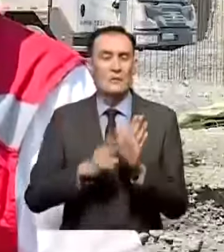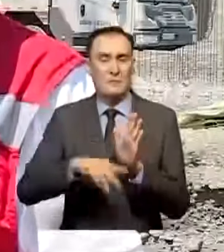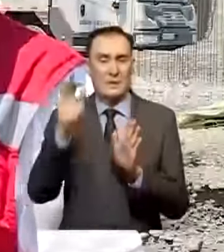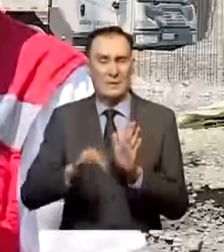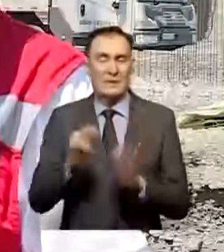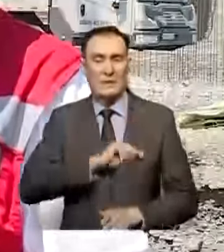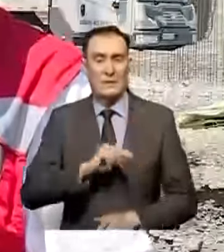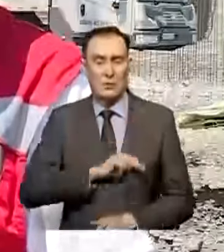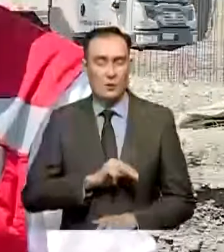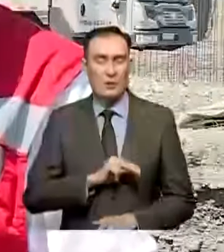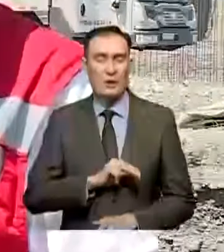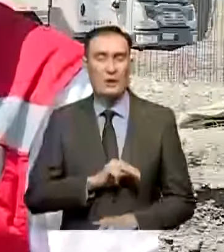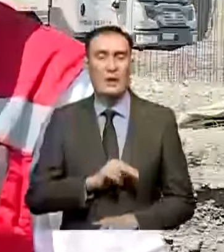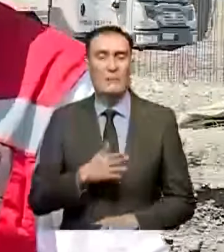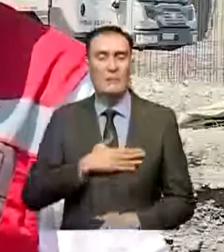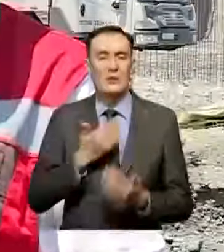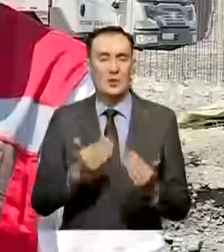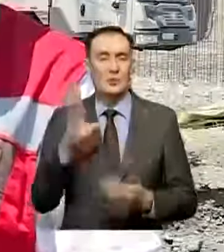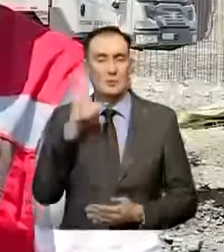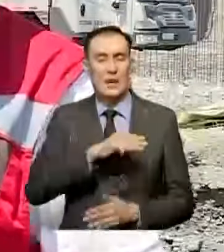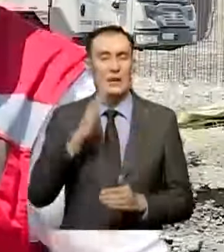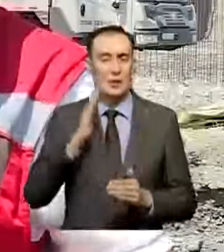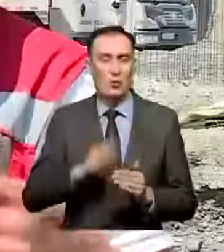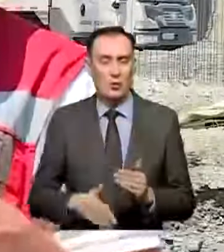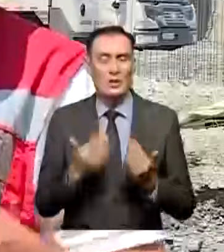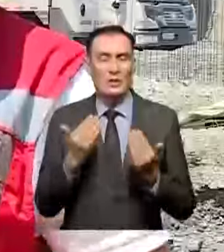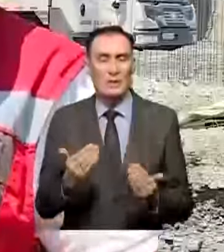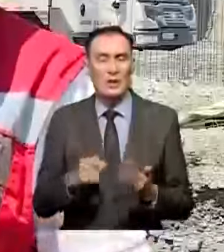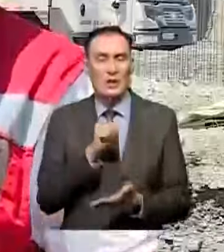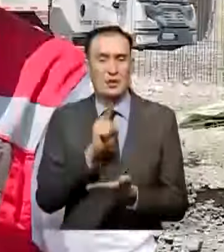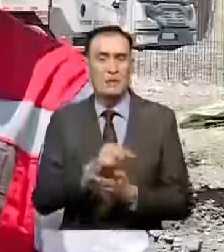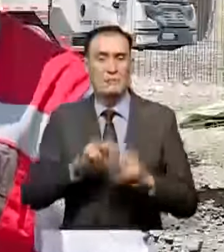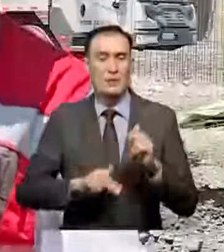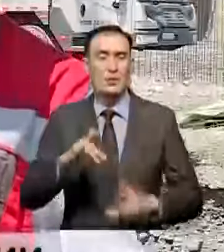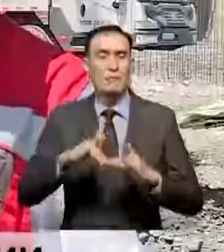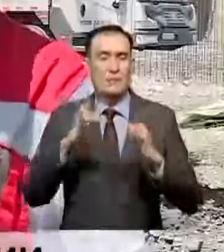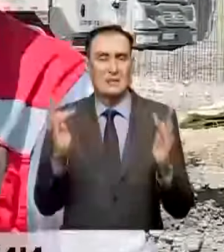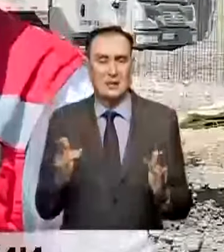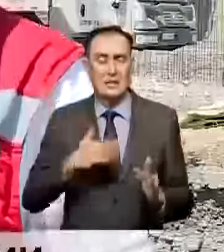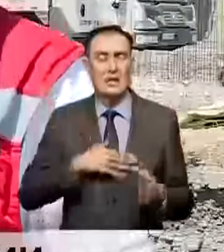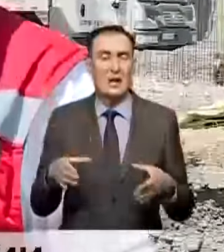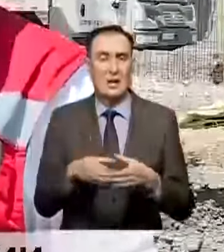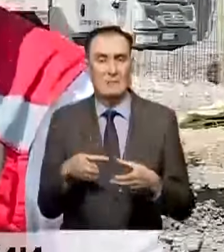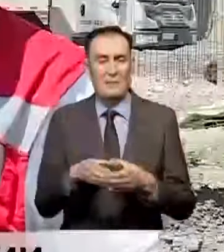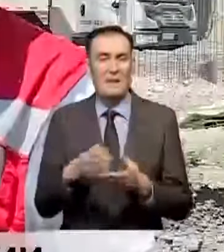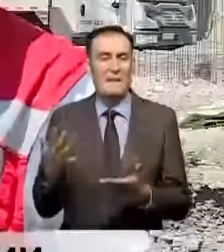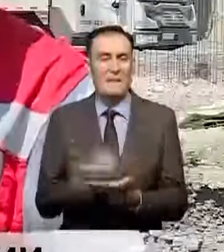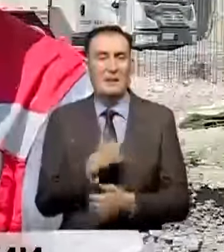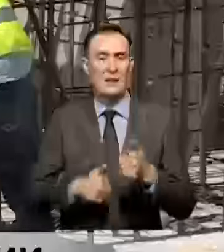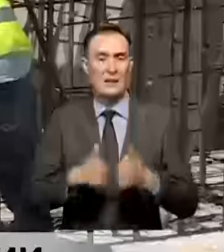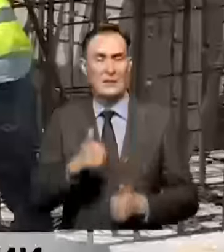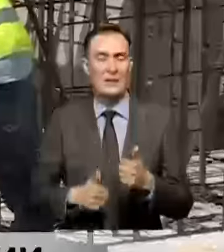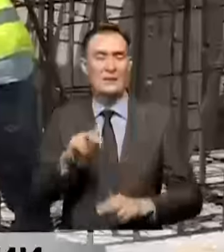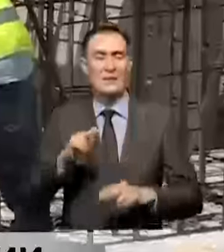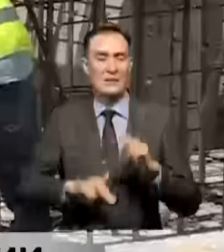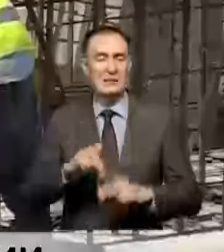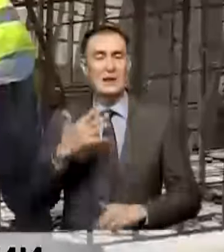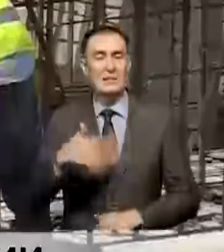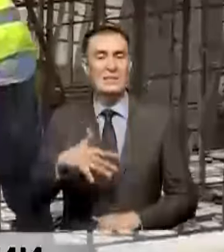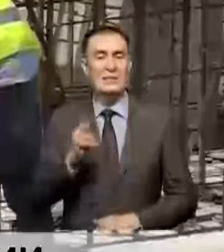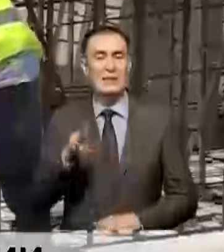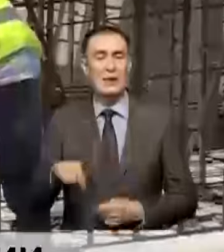80% работ между 3 перегонами успели завершить. Теперь должны возвести мосты. Наша компания выиграла тендер на строительство